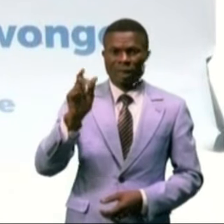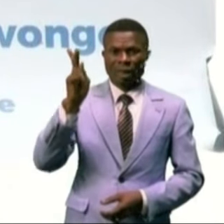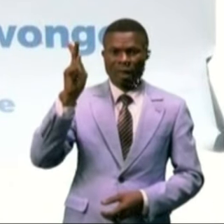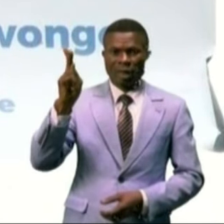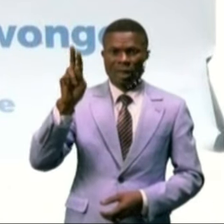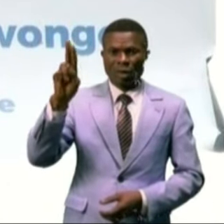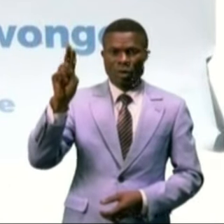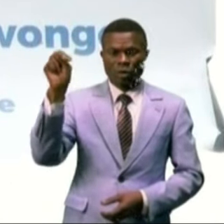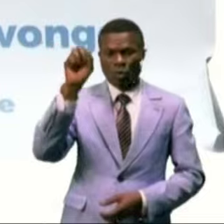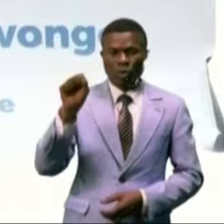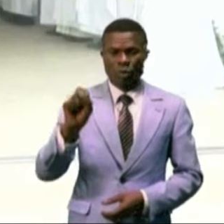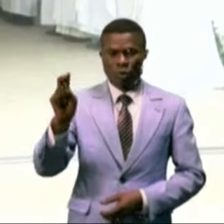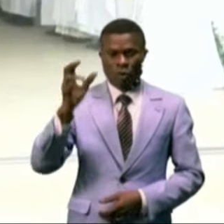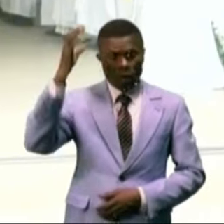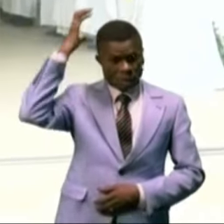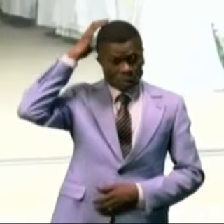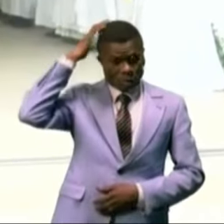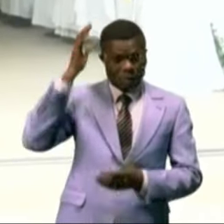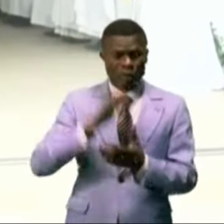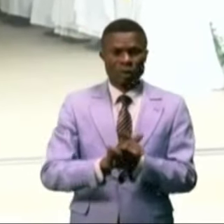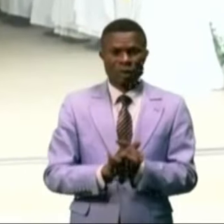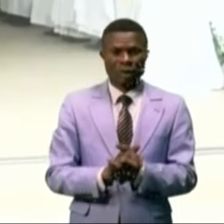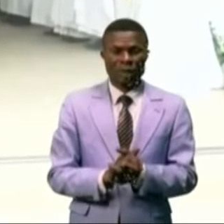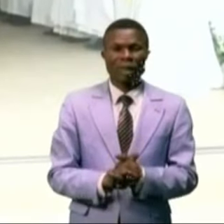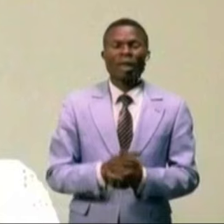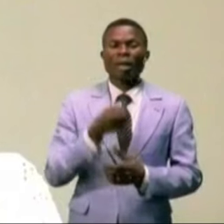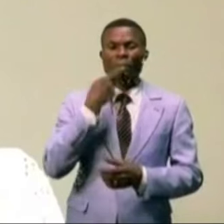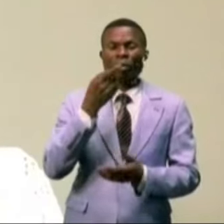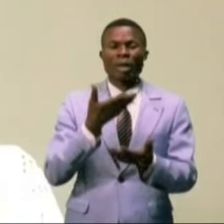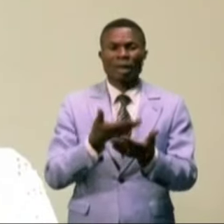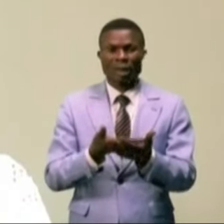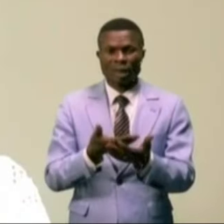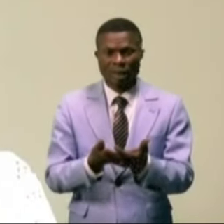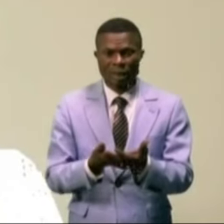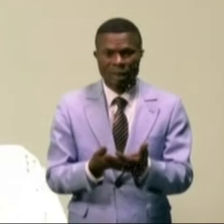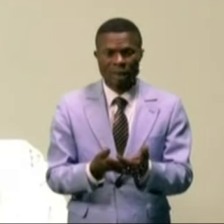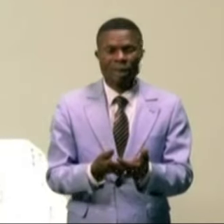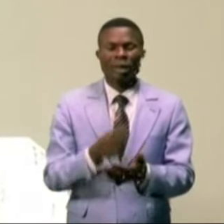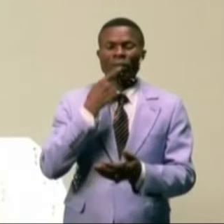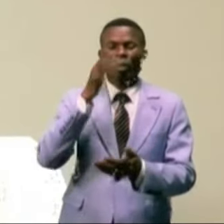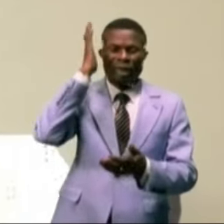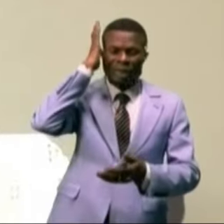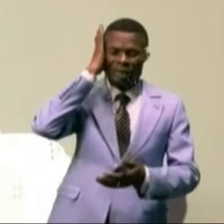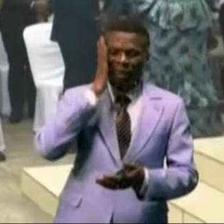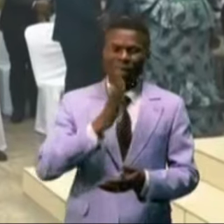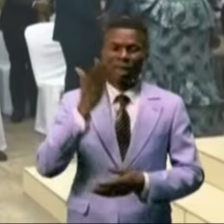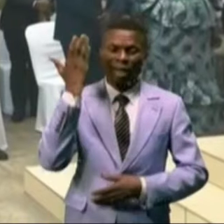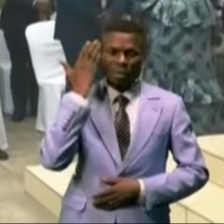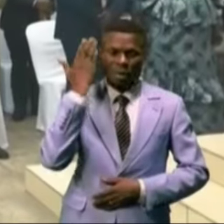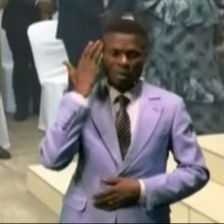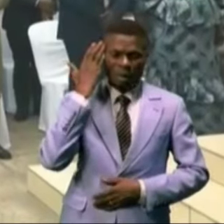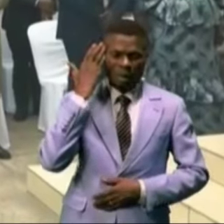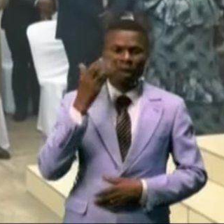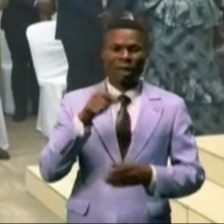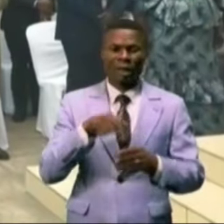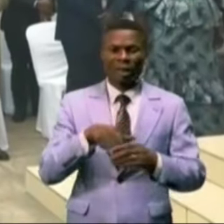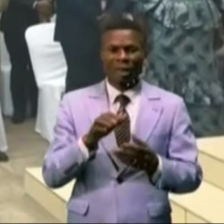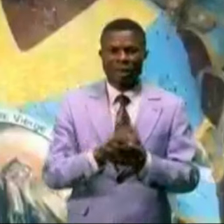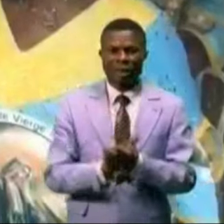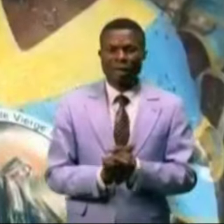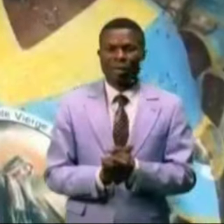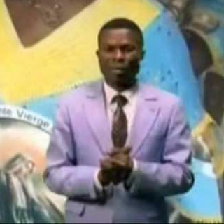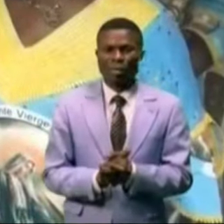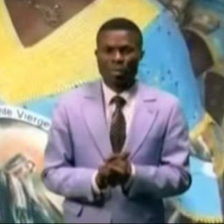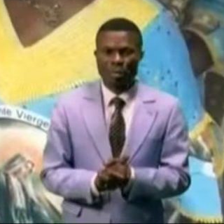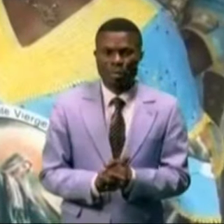Monseigneur Liber Mpongo Bopé, a tout d'abord remercié le Saint-Père de la confiance placée en sa personne pour ses